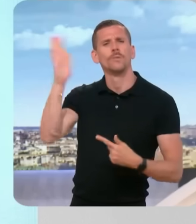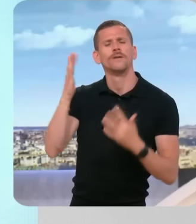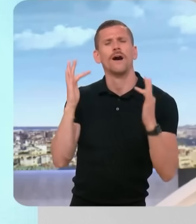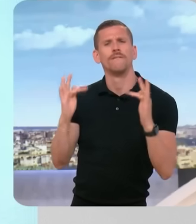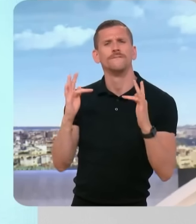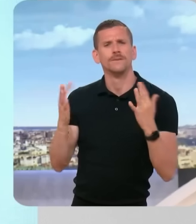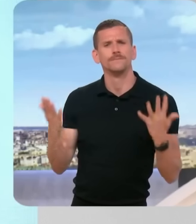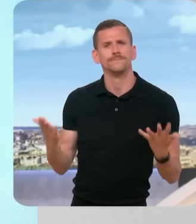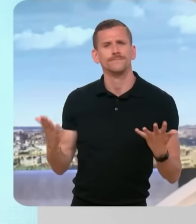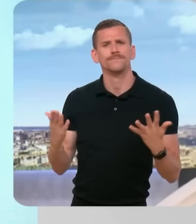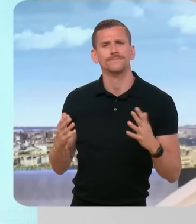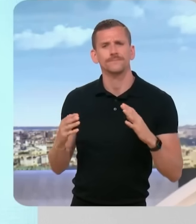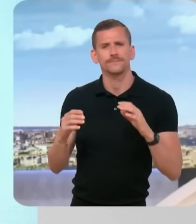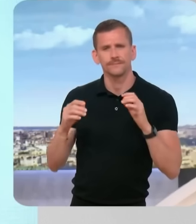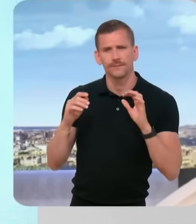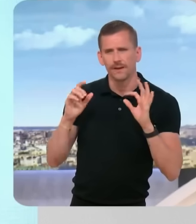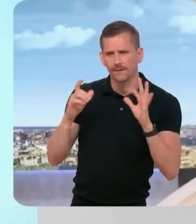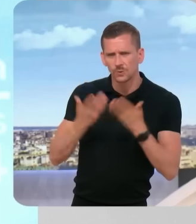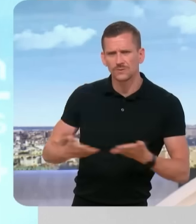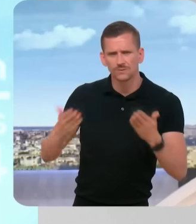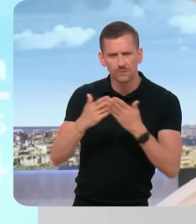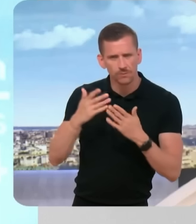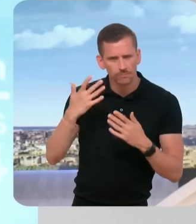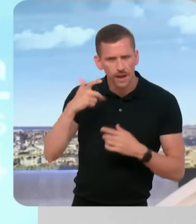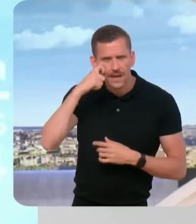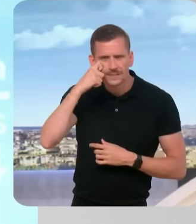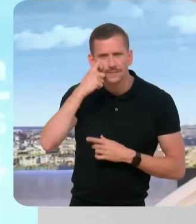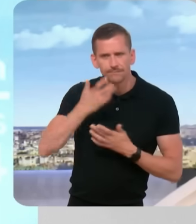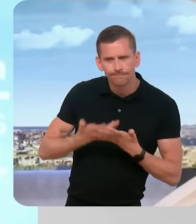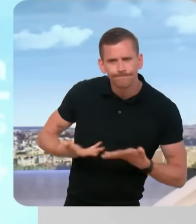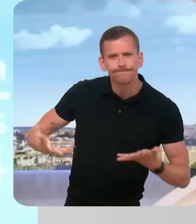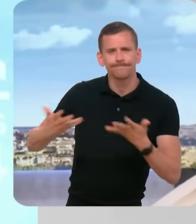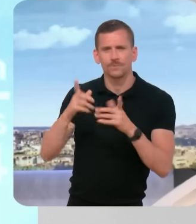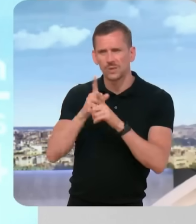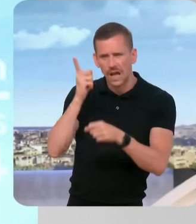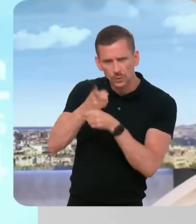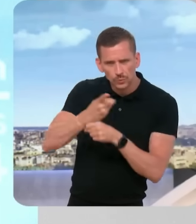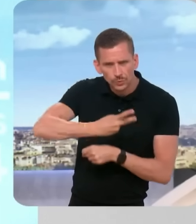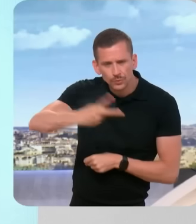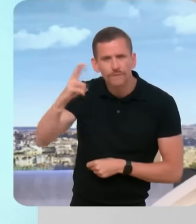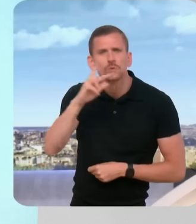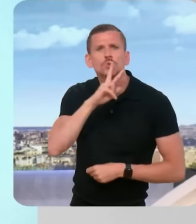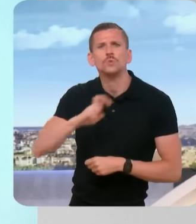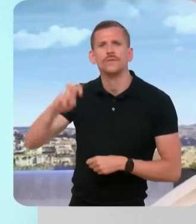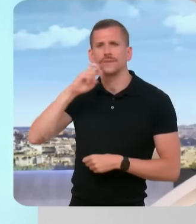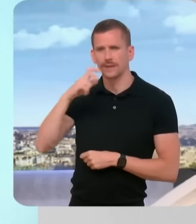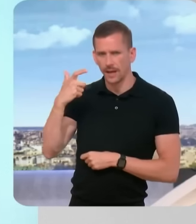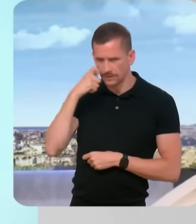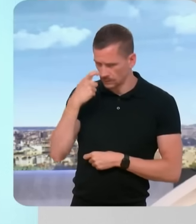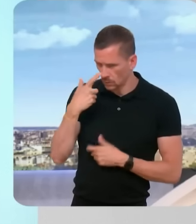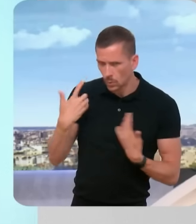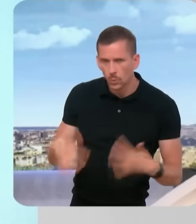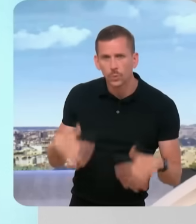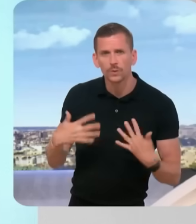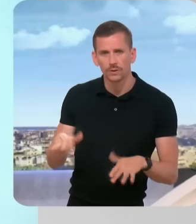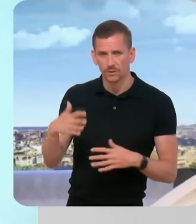de racisme ambiant que vous dénoncez. Il y a aussi des accusations d'antisémitisme, un climat qui touche certains de vos amis. Alors